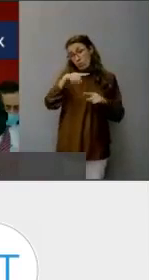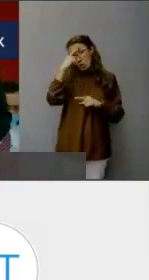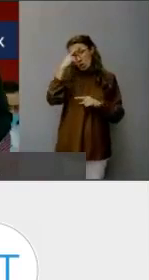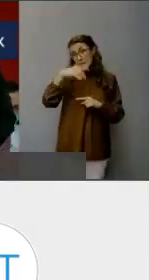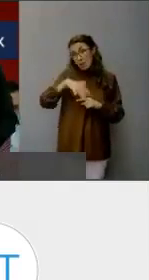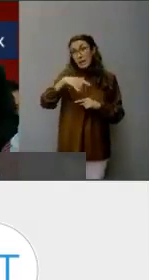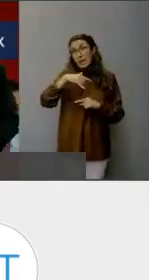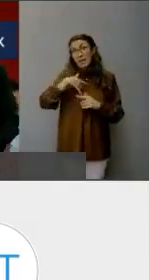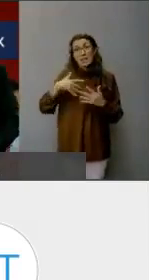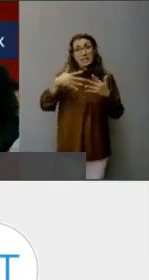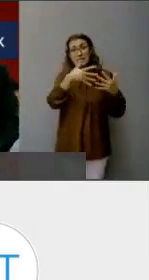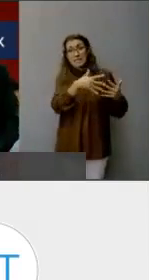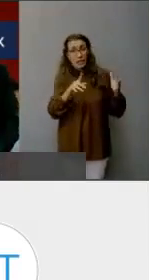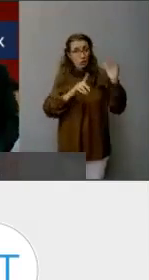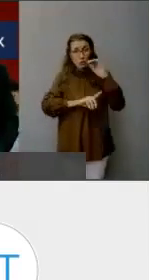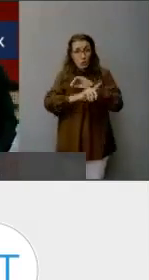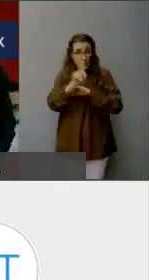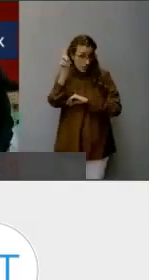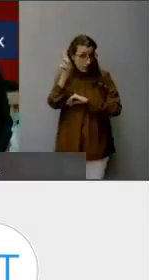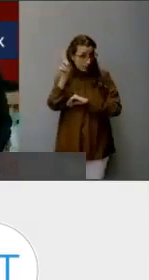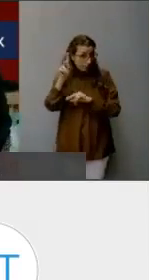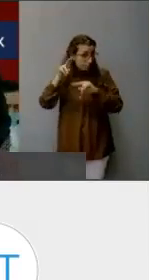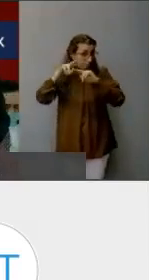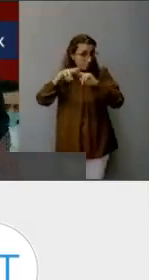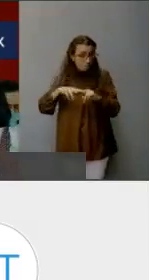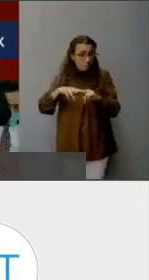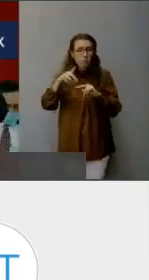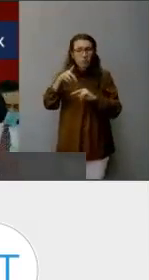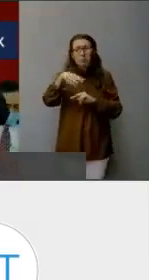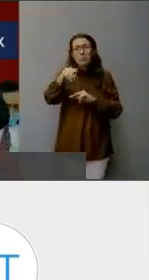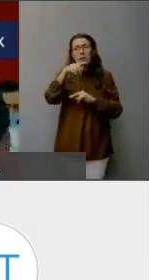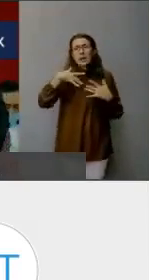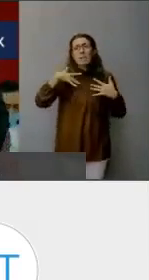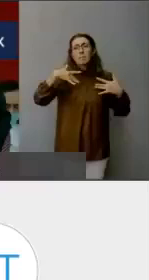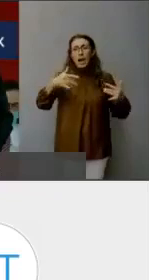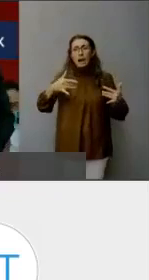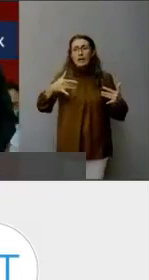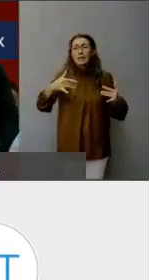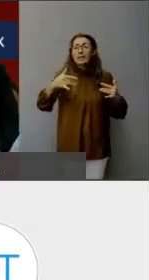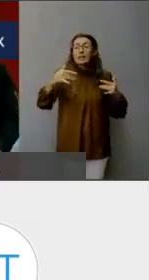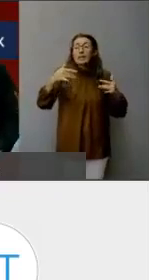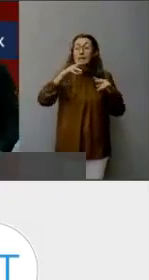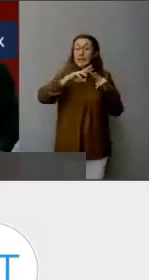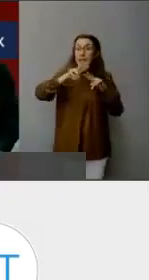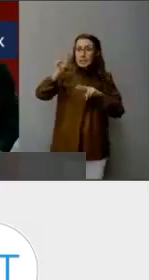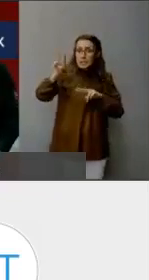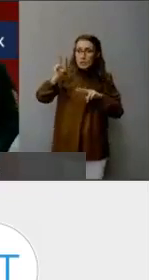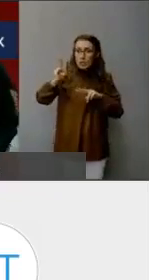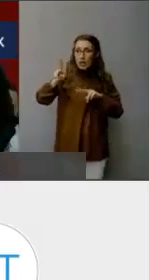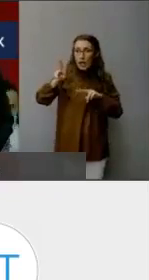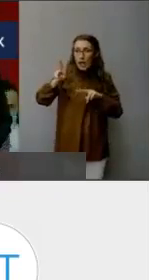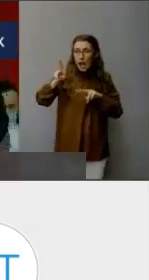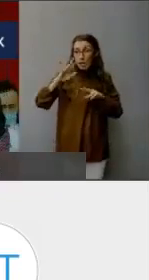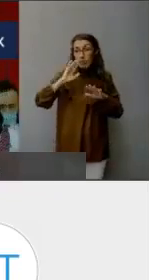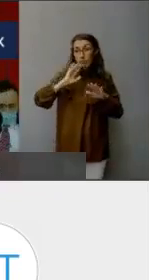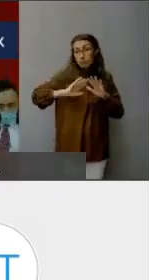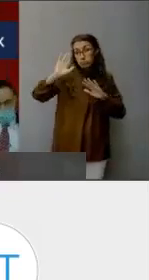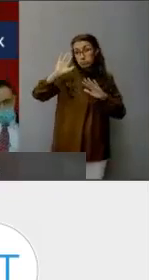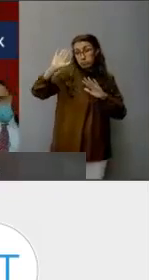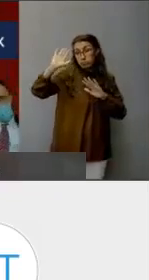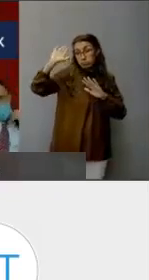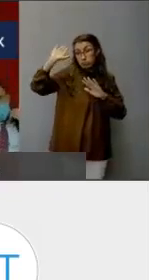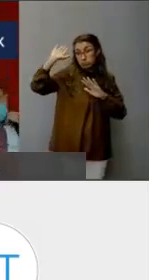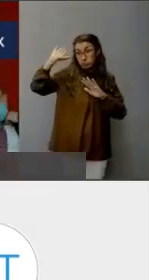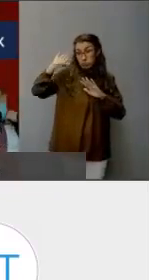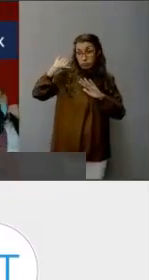gli stati uniti negli stati uniti i parchi nazionali sono molto anziani sono stati i primi e stati uniti